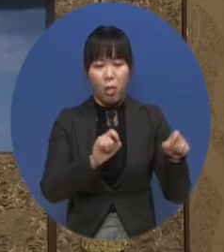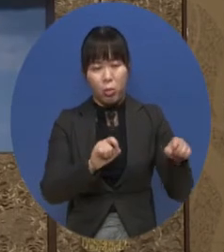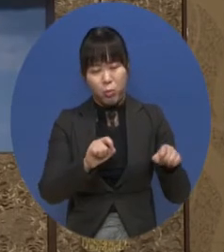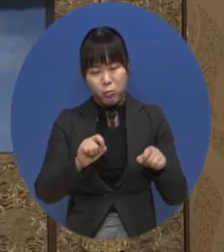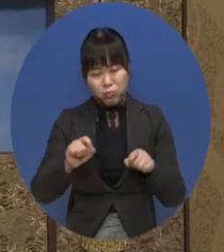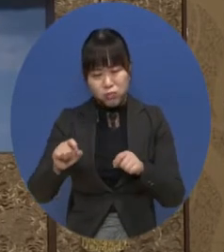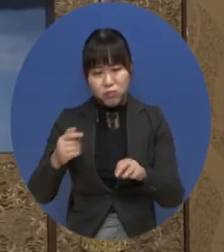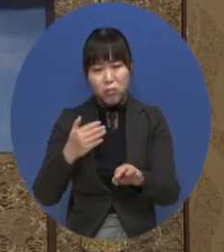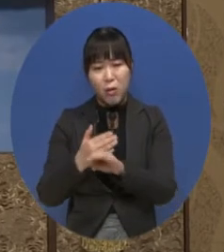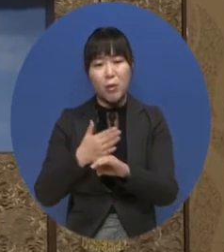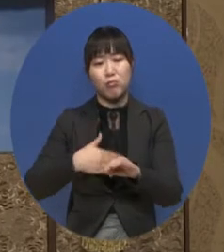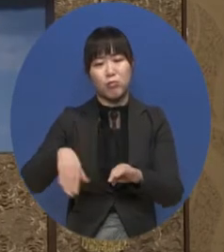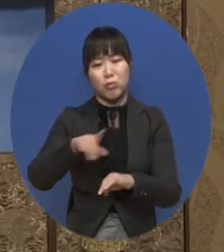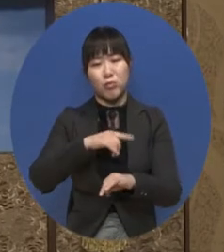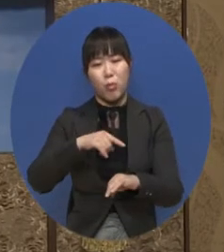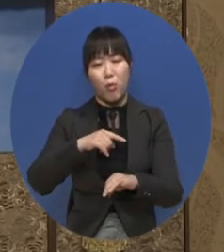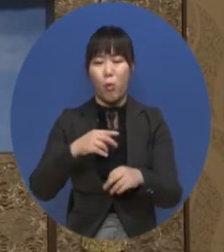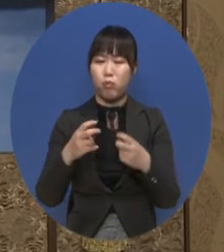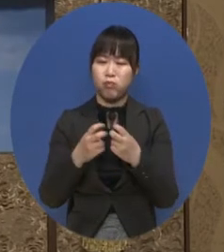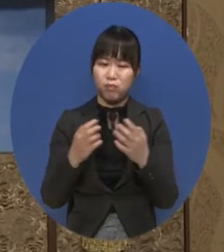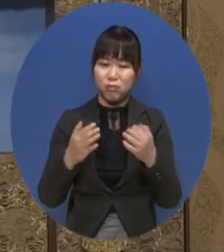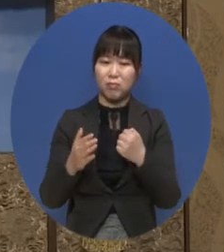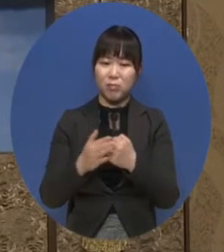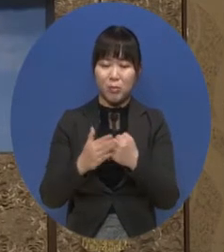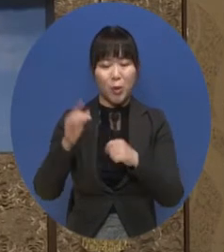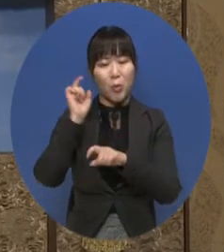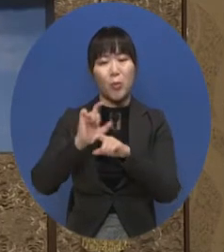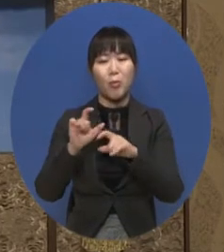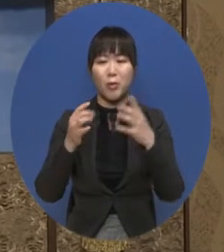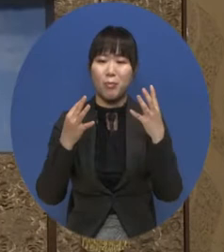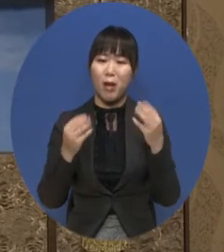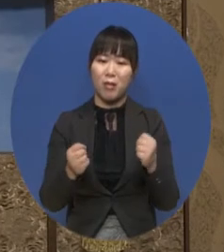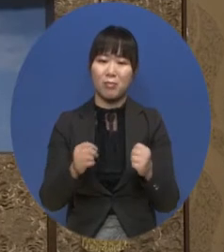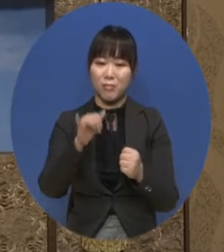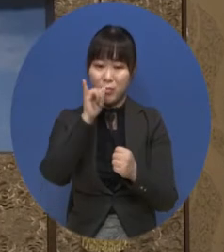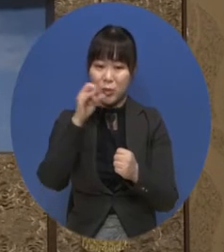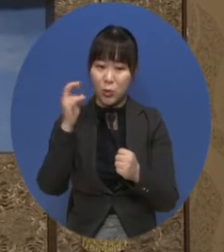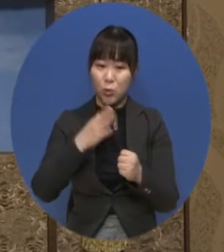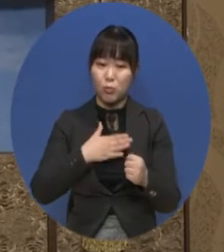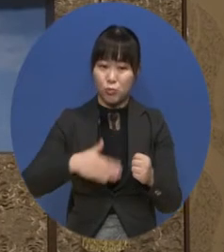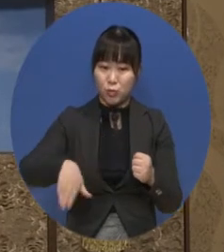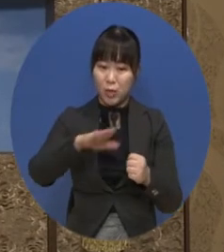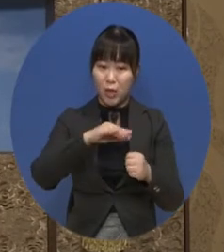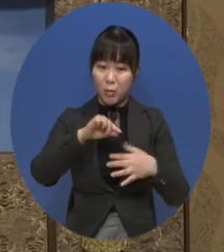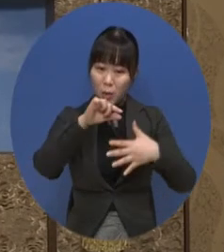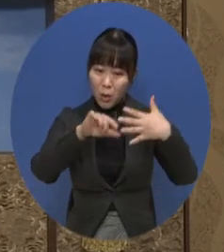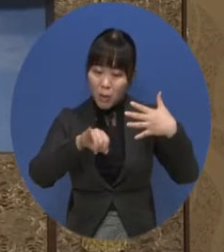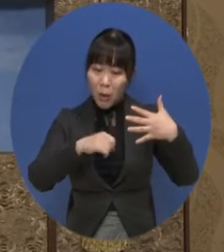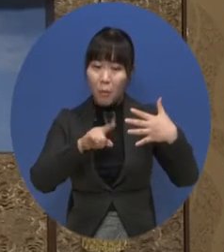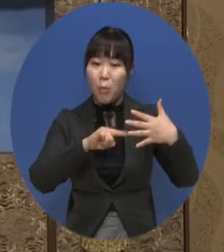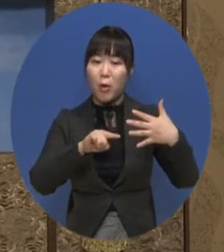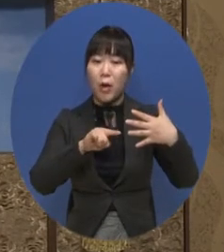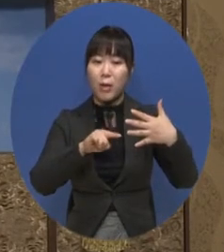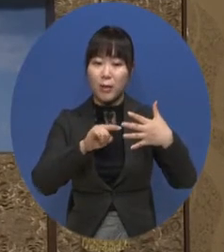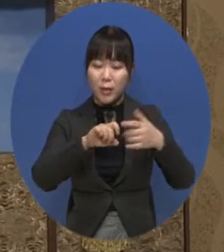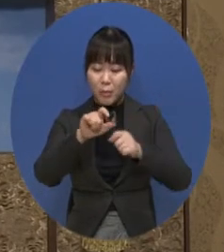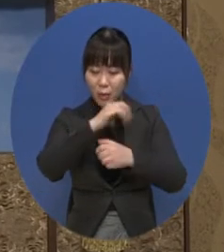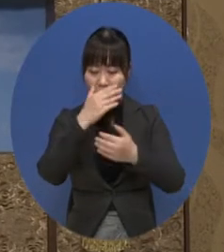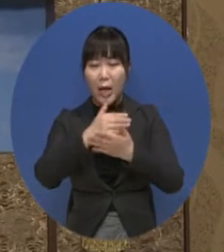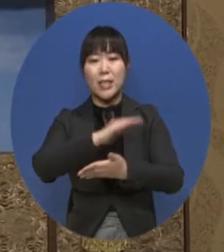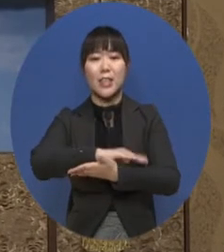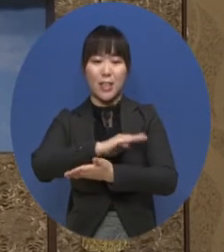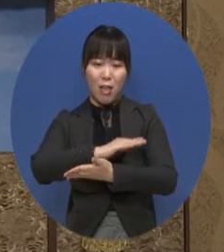되면 저희도 또 피해갈 수 없는 일이라 네. 고민을 많이 하고 있고 또 저희가 콘텐츠가 인쇄물이 대부분이거든요.